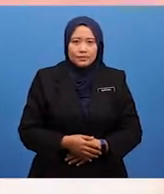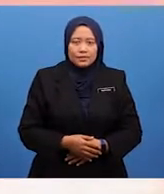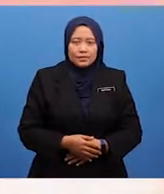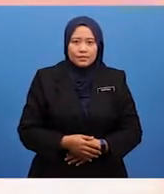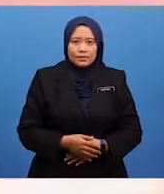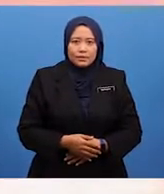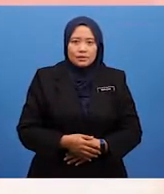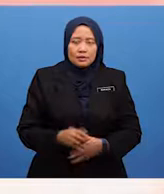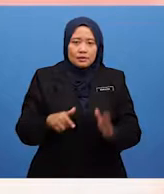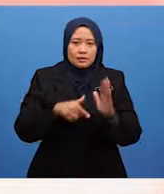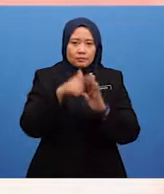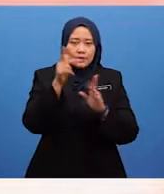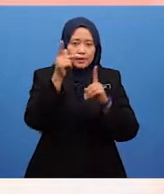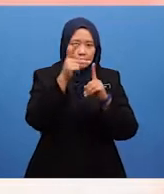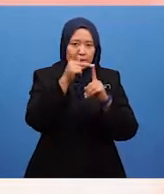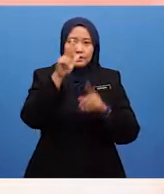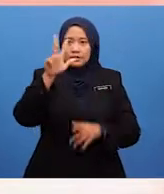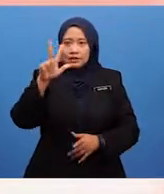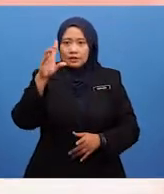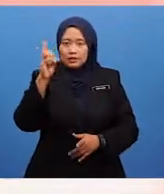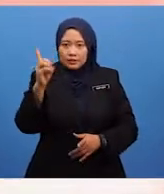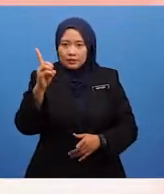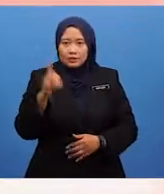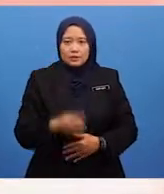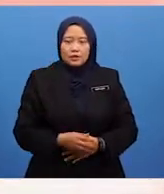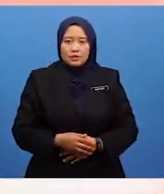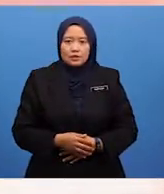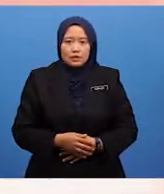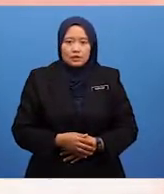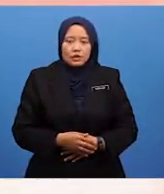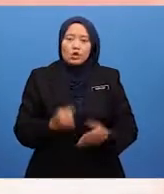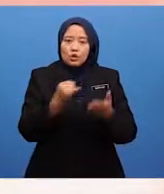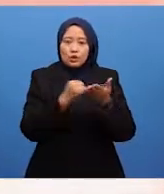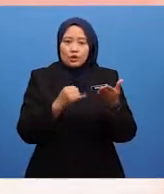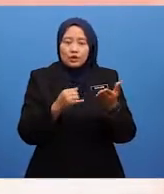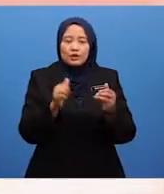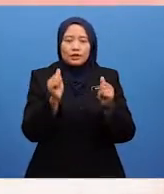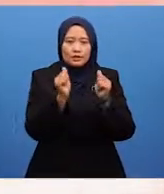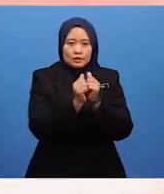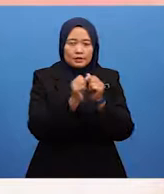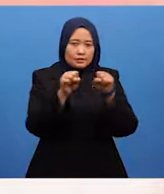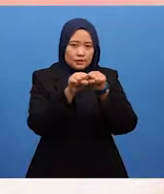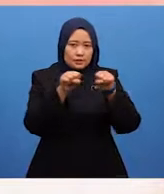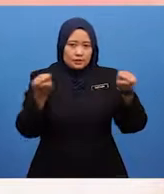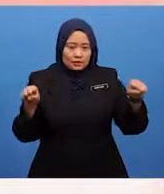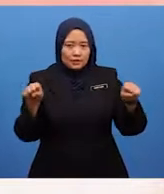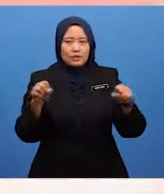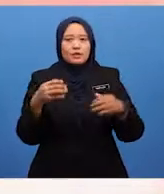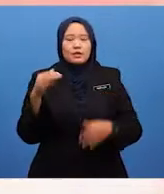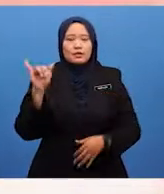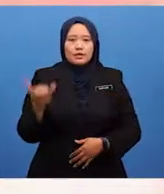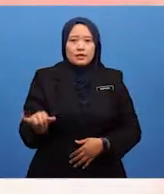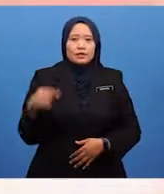sangka pada lukisan secara tiga dimensi yang dilukis dengan skala tertentu seperti saya katakan tadi pada awal